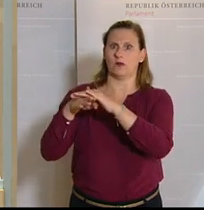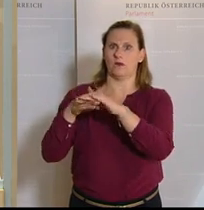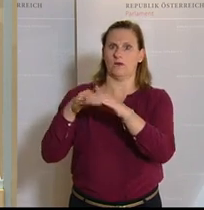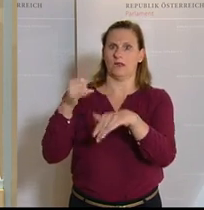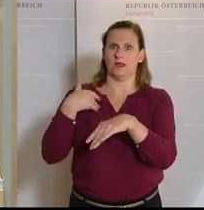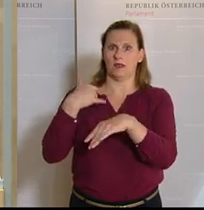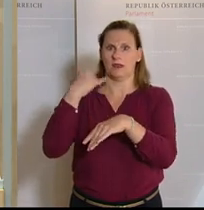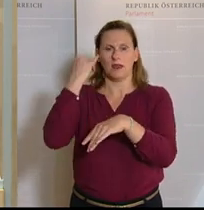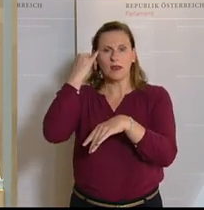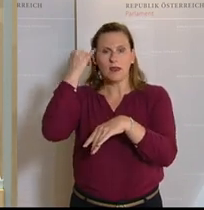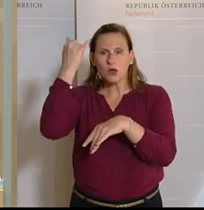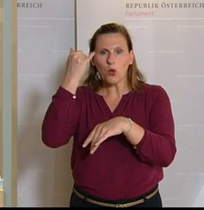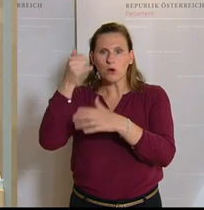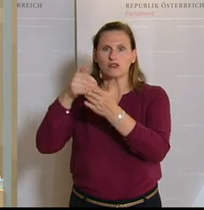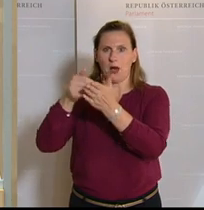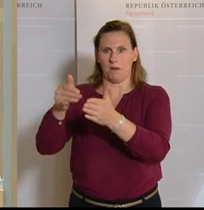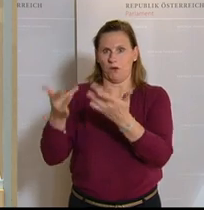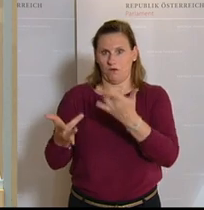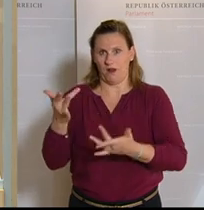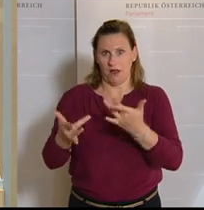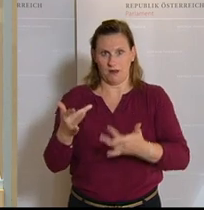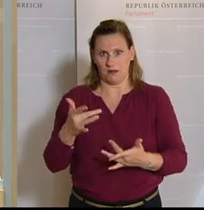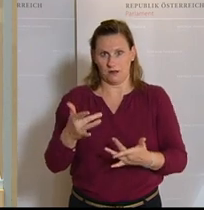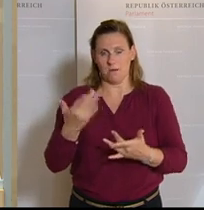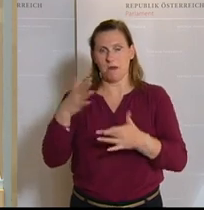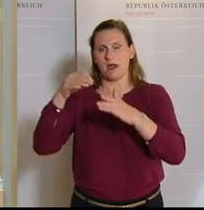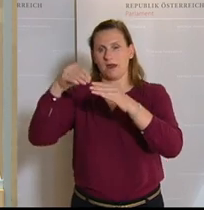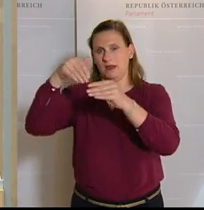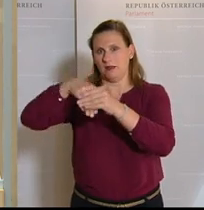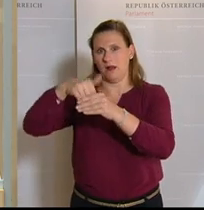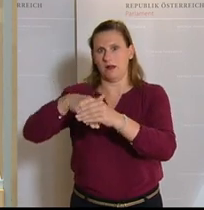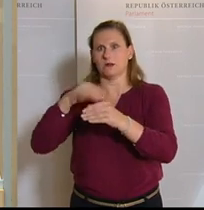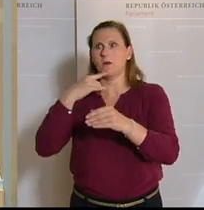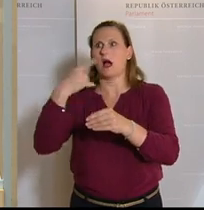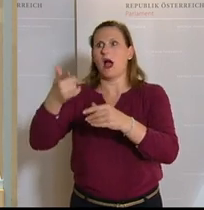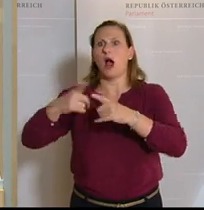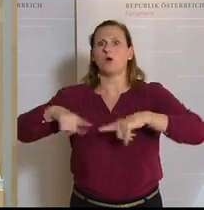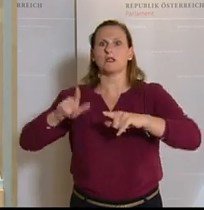ideologische Ablehnung von der Frau Belakovic-Jenewein eher dahinter. Weil wenn wir von